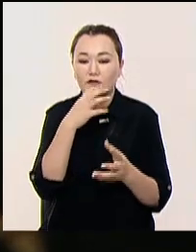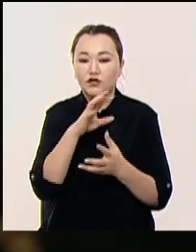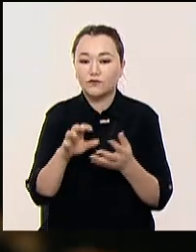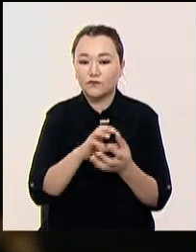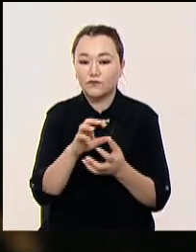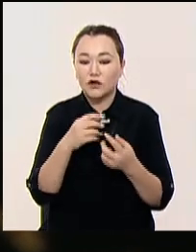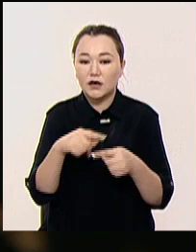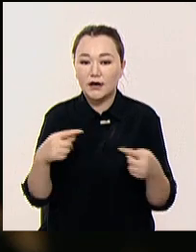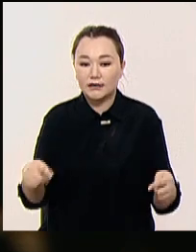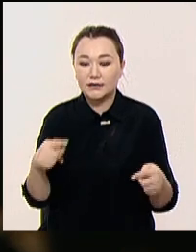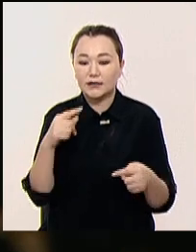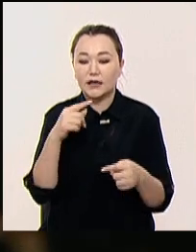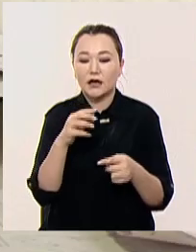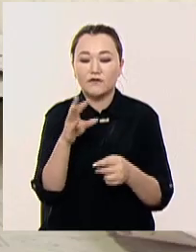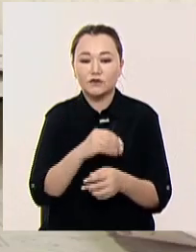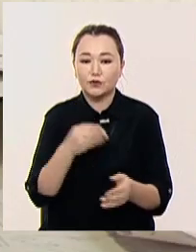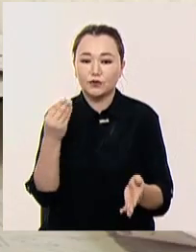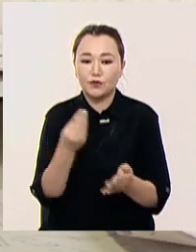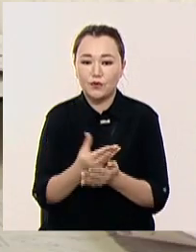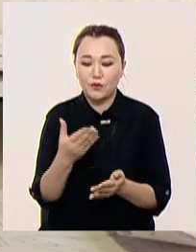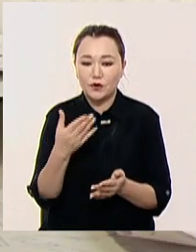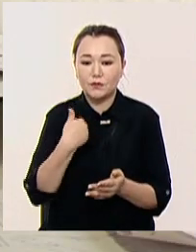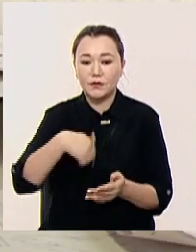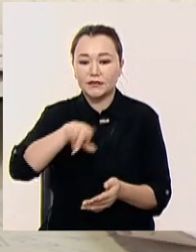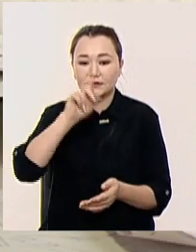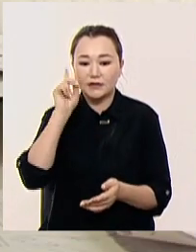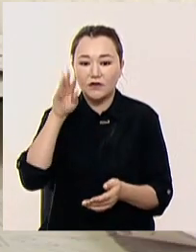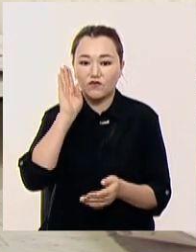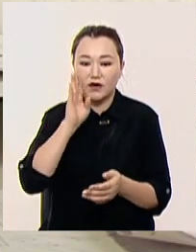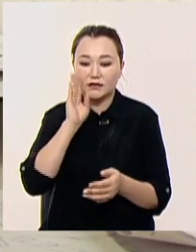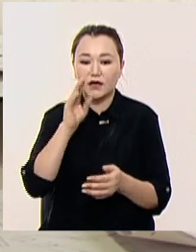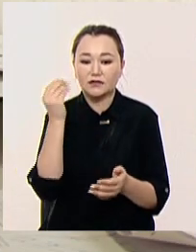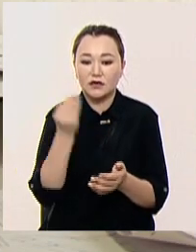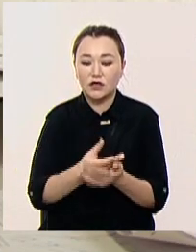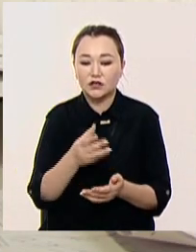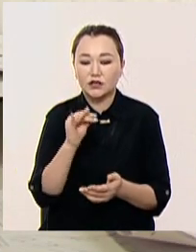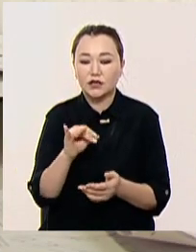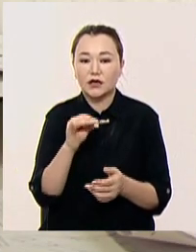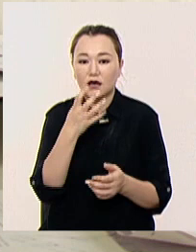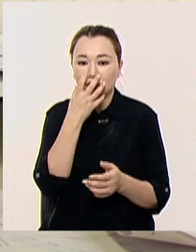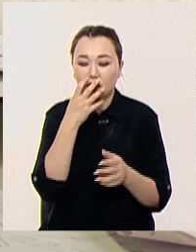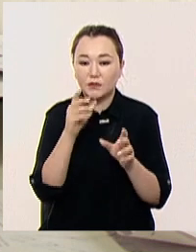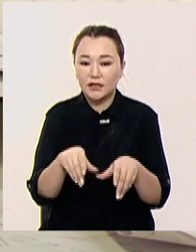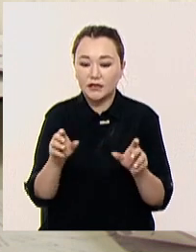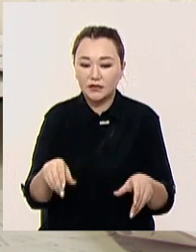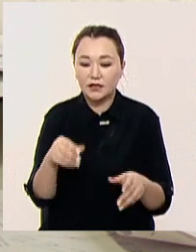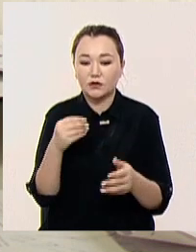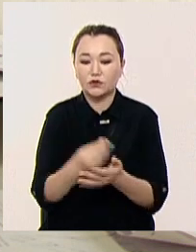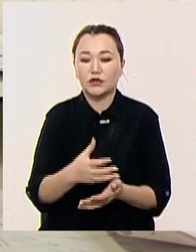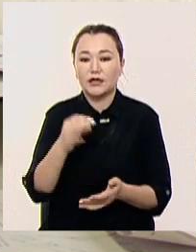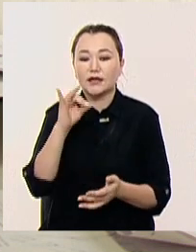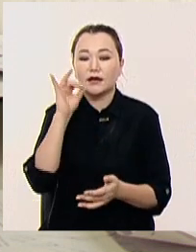фрукты – все это очень сильно подорожало. Мы знаем, что и вода подорожала, и отопление подорожало, и